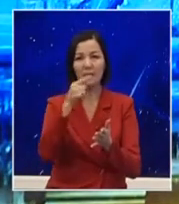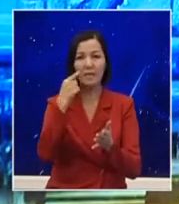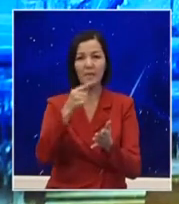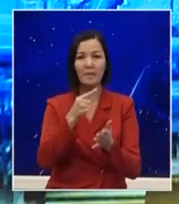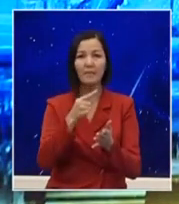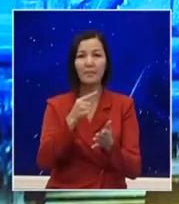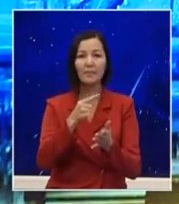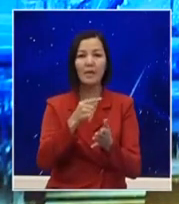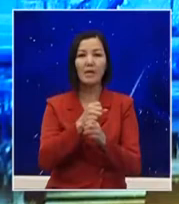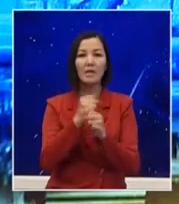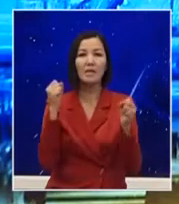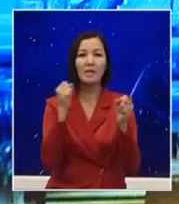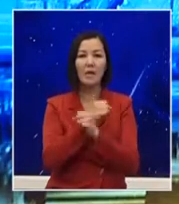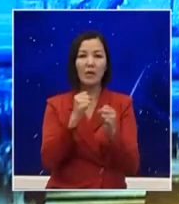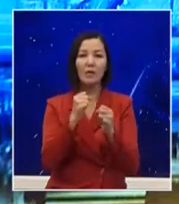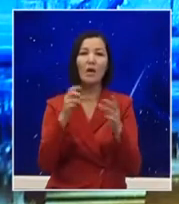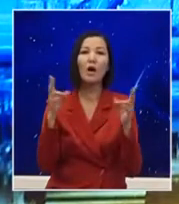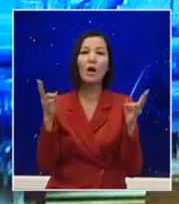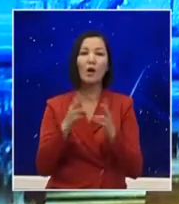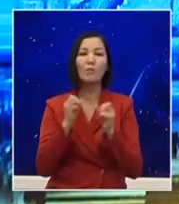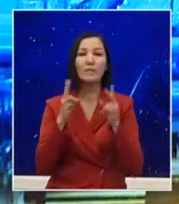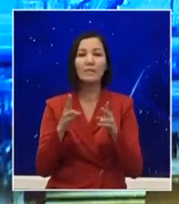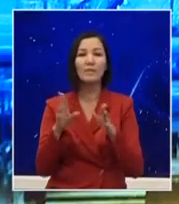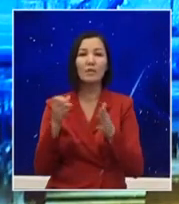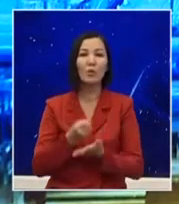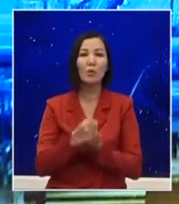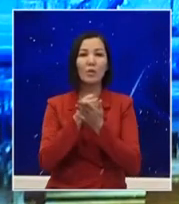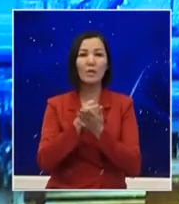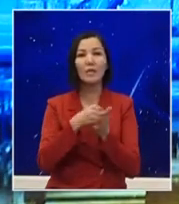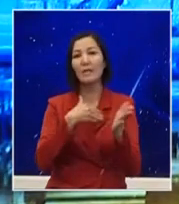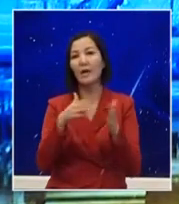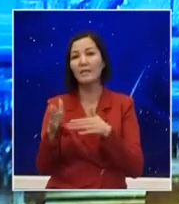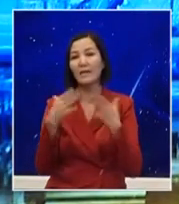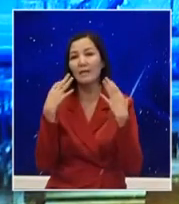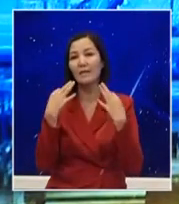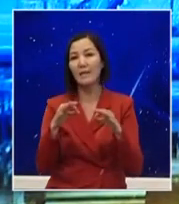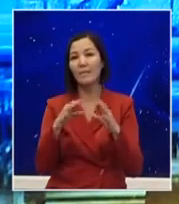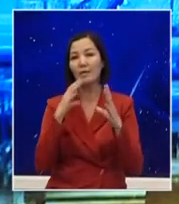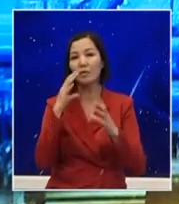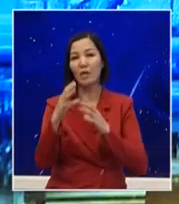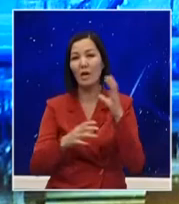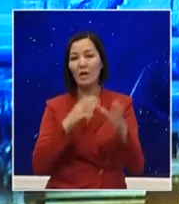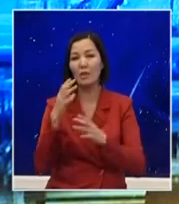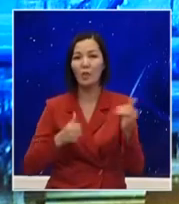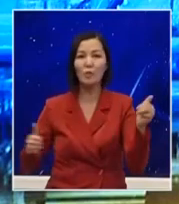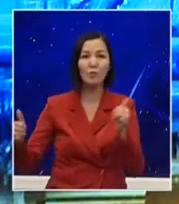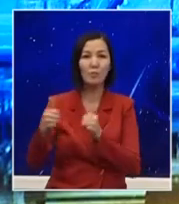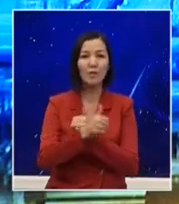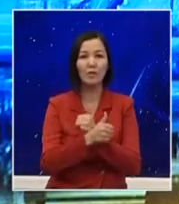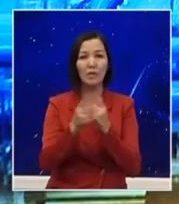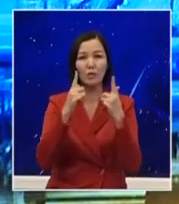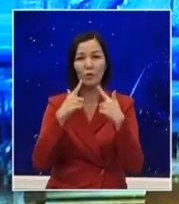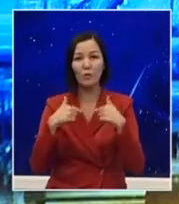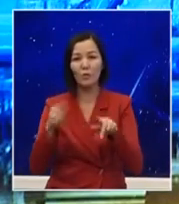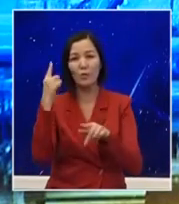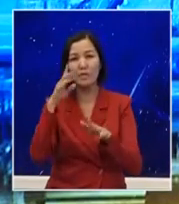білдірді. Еске салсақ, ядролық қауіпсіздікті қолдайтын және ядролық қарудан азат әлемнің жаһандық көшбасшылар альянсын құру